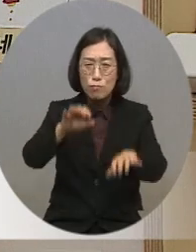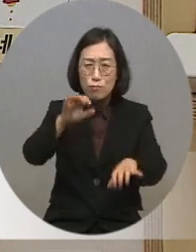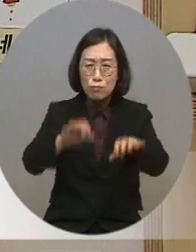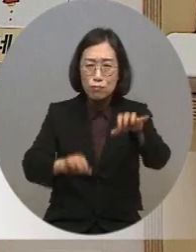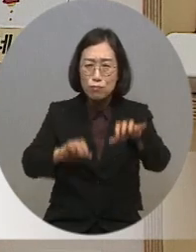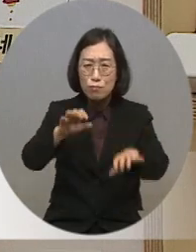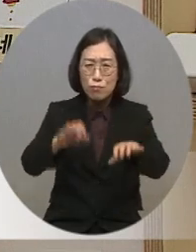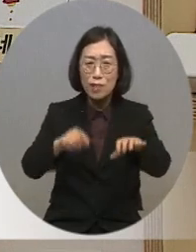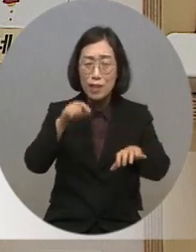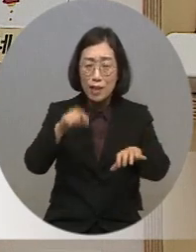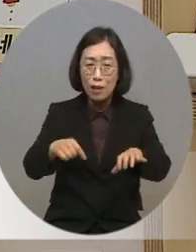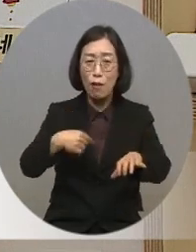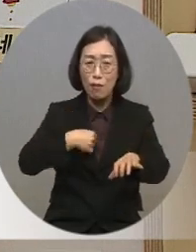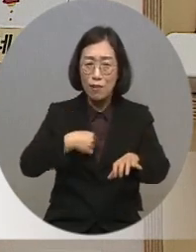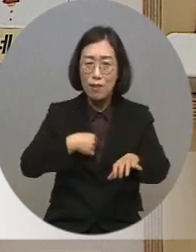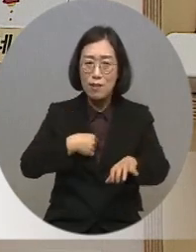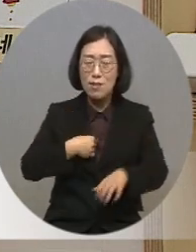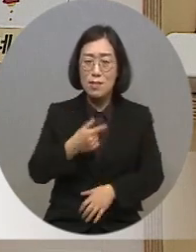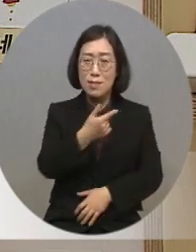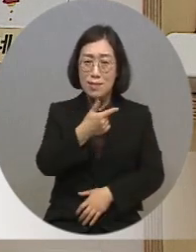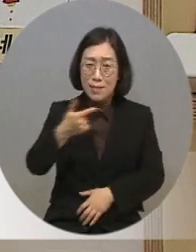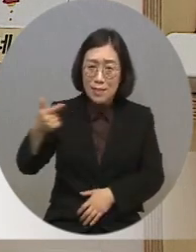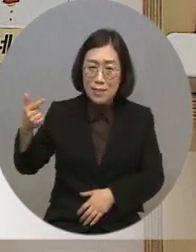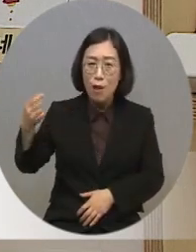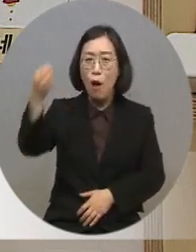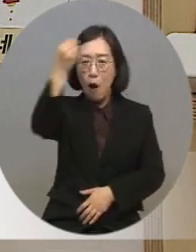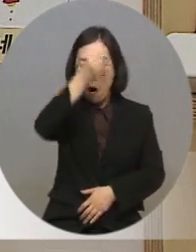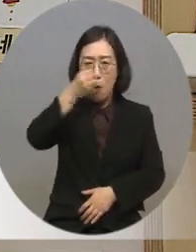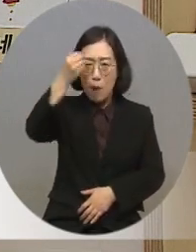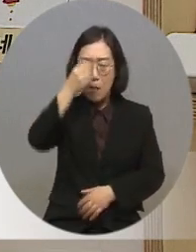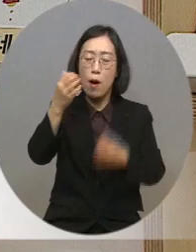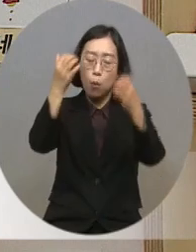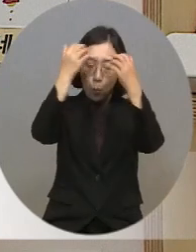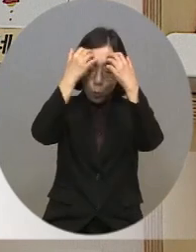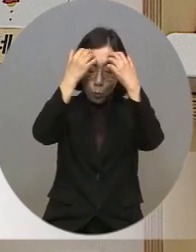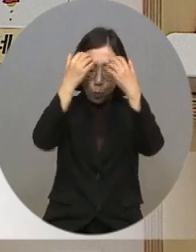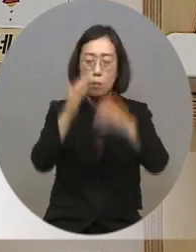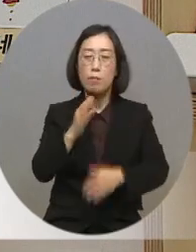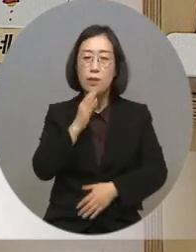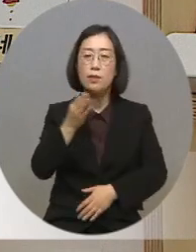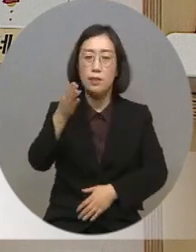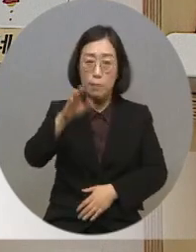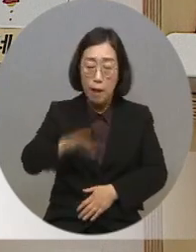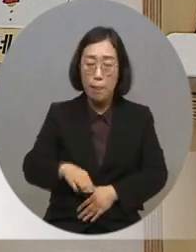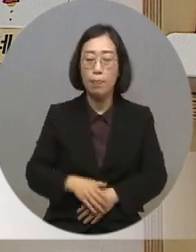자체가 저에게는 어마어마한 고통이 따랐지만